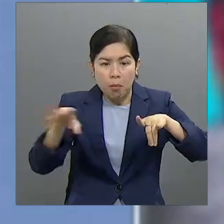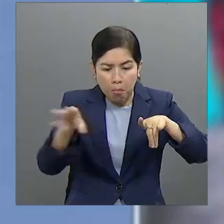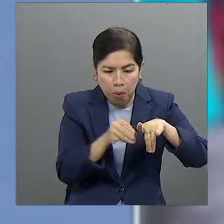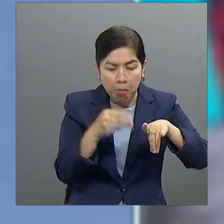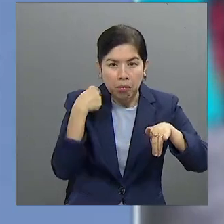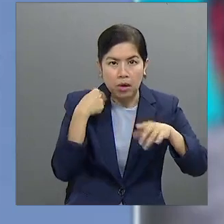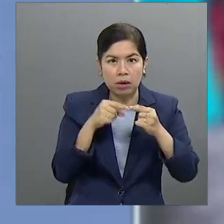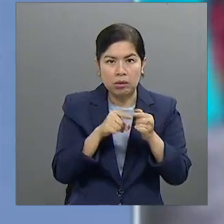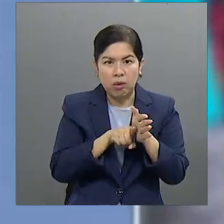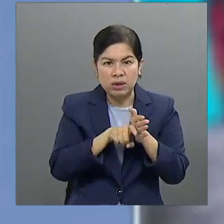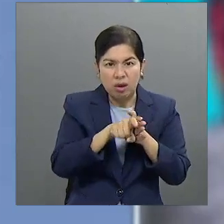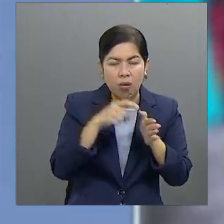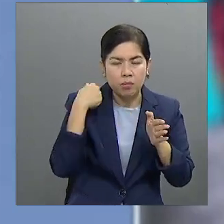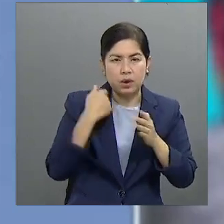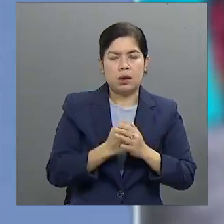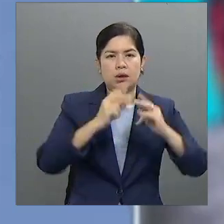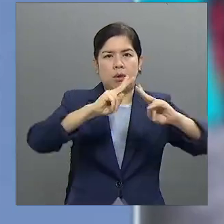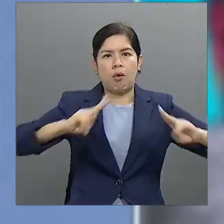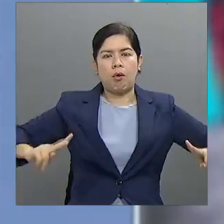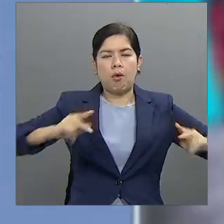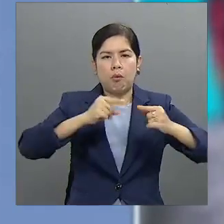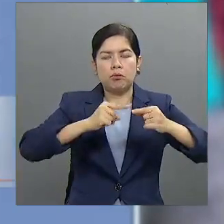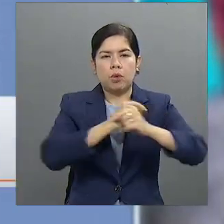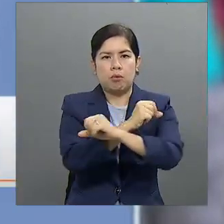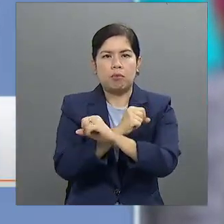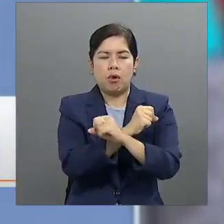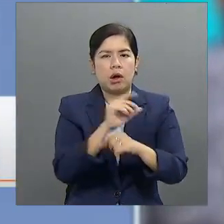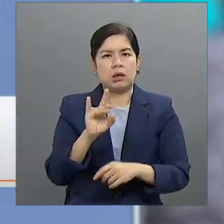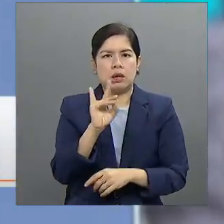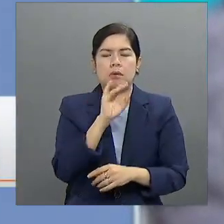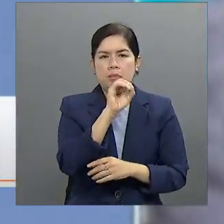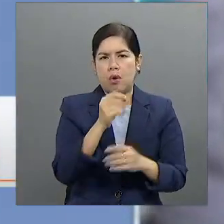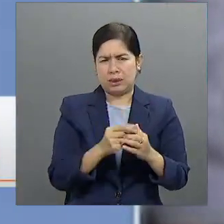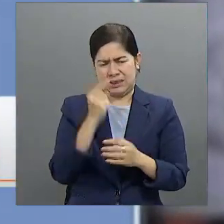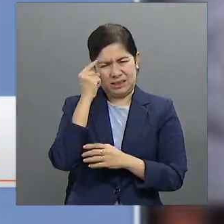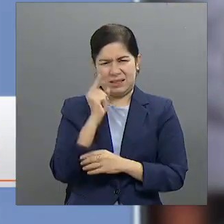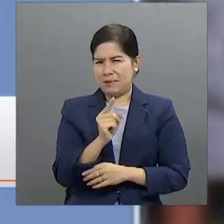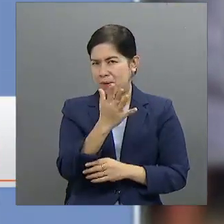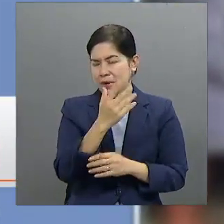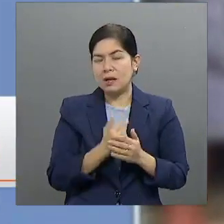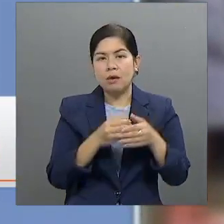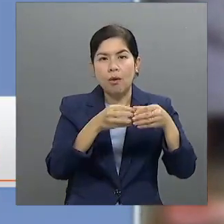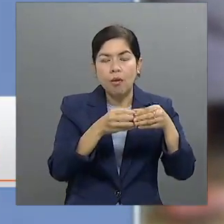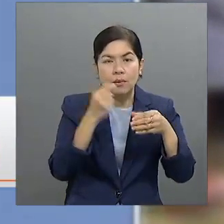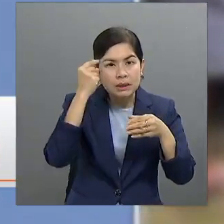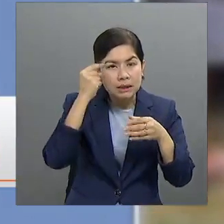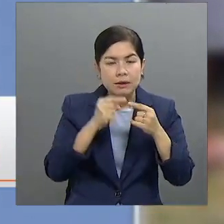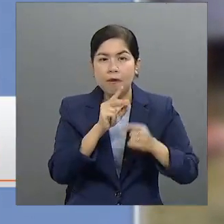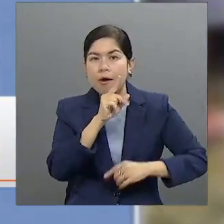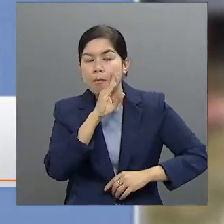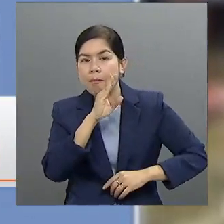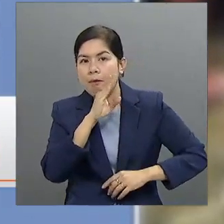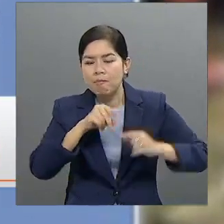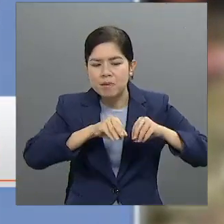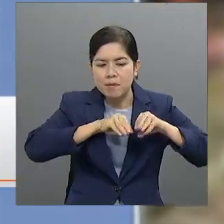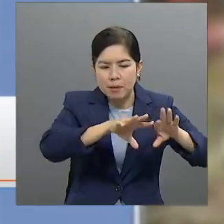าเรื่องนี้ไม่เป็นความจริงคาดว่าน่าจะเป็นขบวนการปล่อยข่าวปลอมเพื่อเป็นการกดราคาเนื้อหมูของพ่อค้าคนกลาง